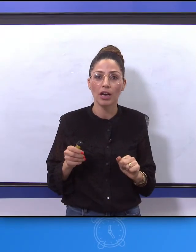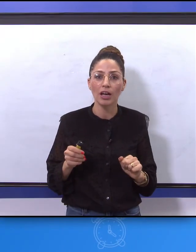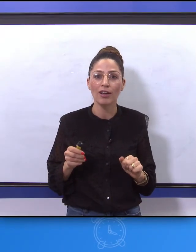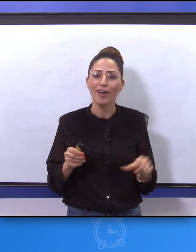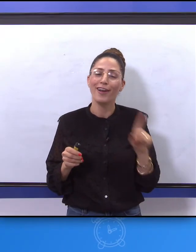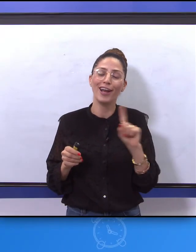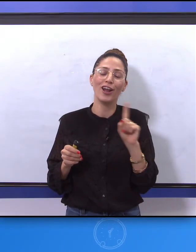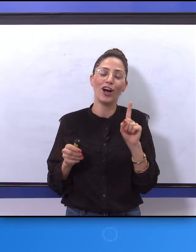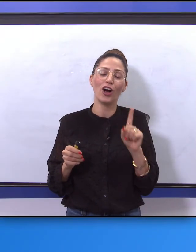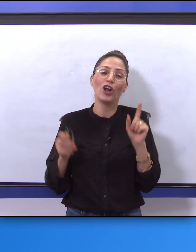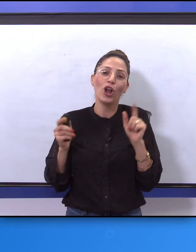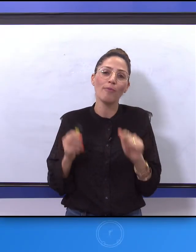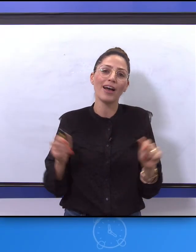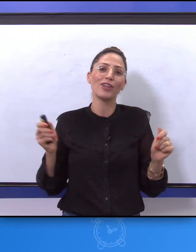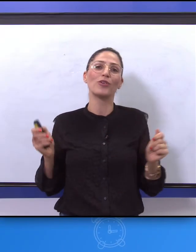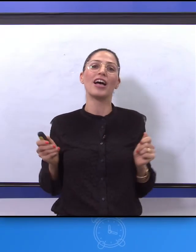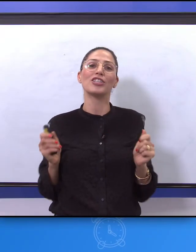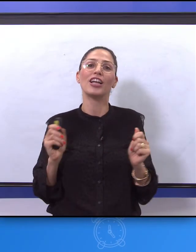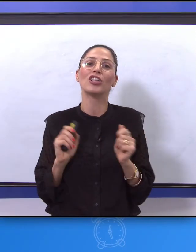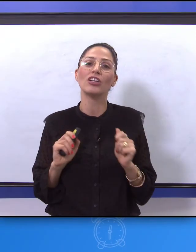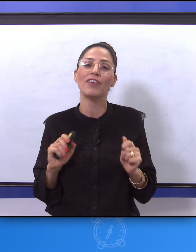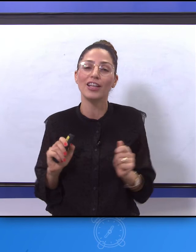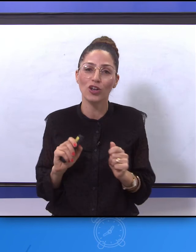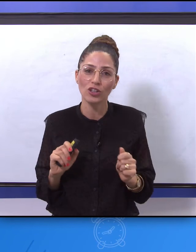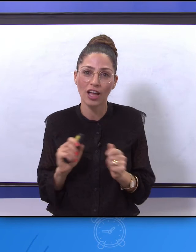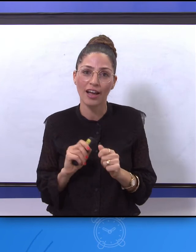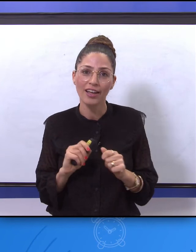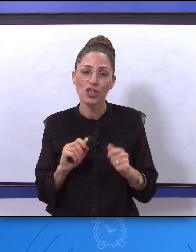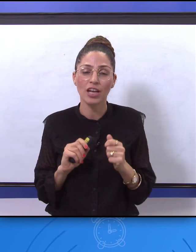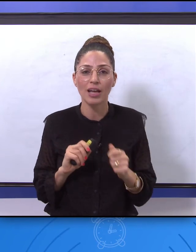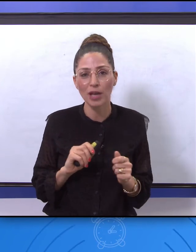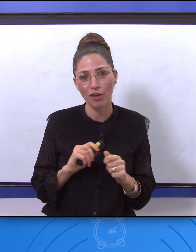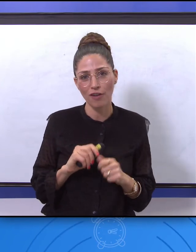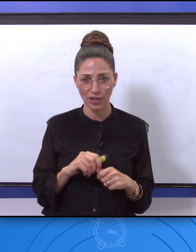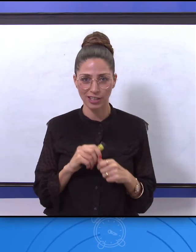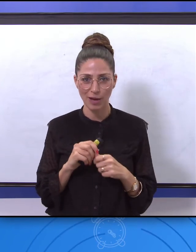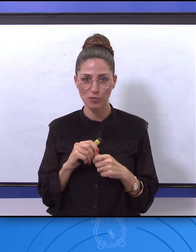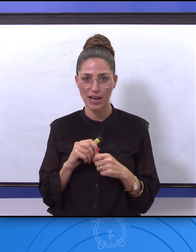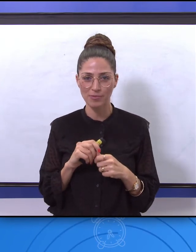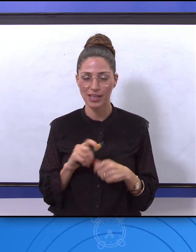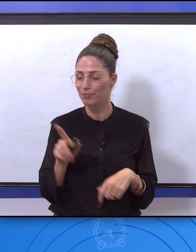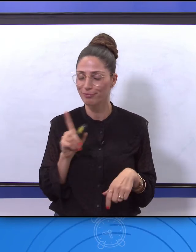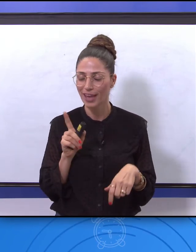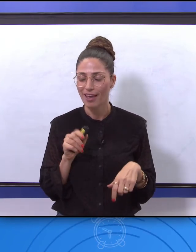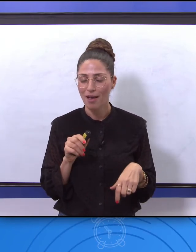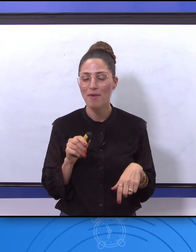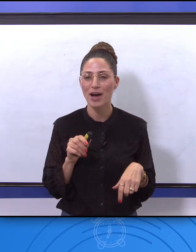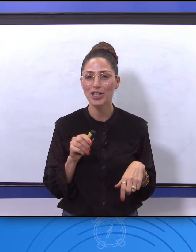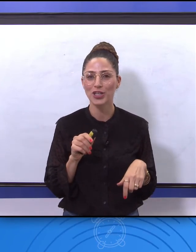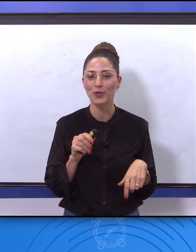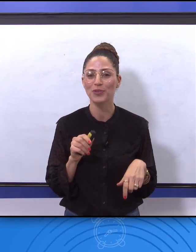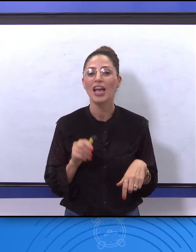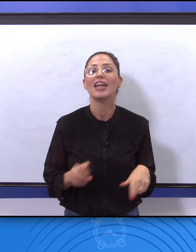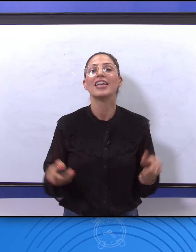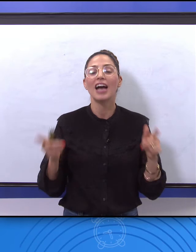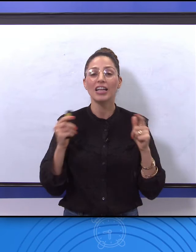על המקרר, לא מהחתונה של הדוד והדודה, שהייתה בחיפה ונרדמנו באמצע. ממש